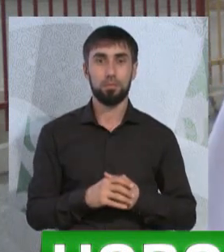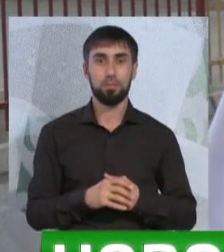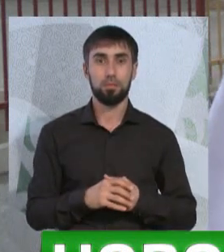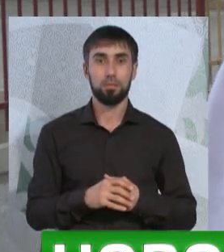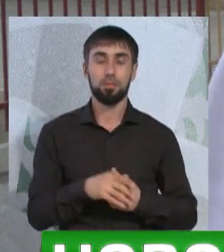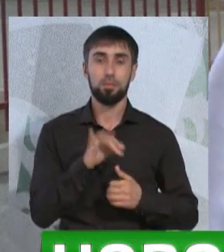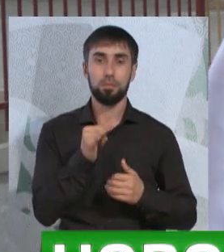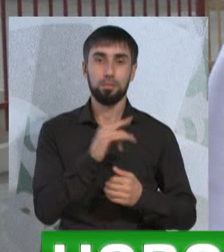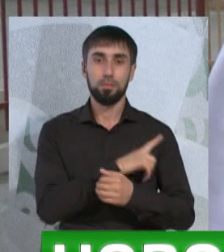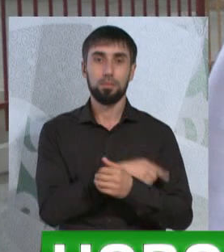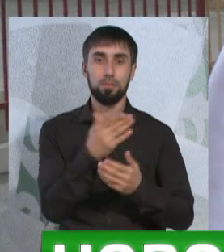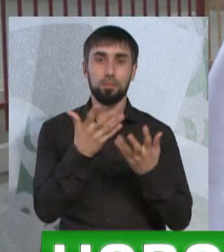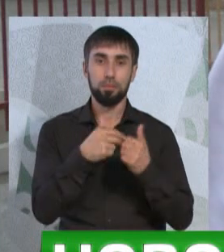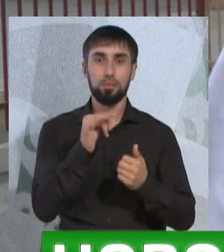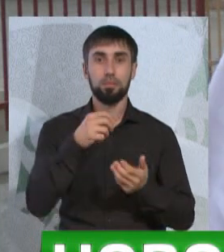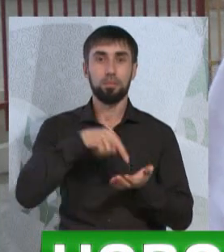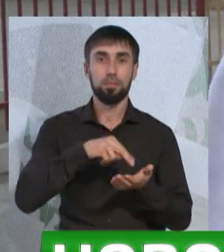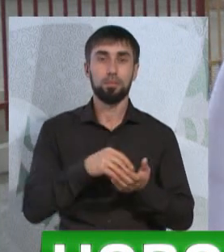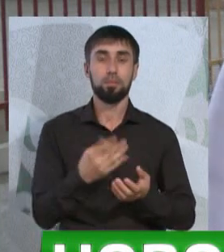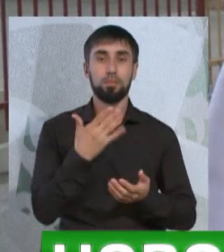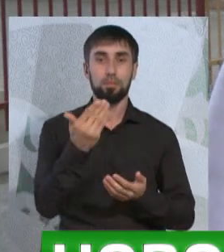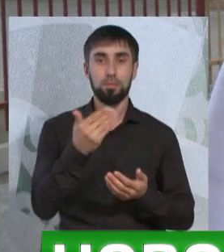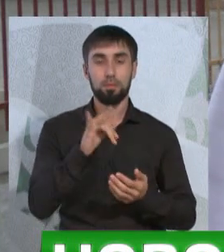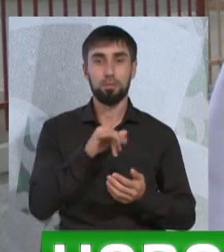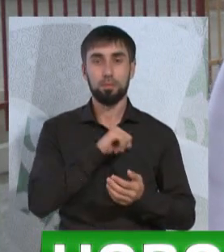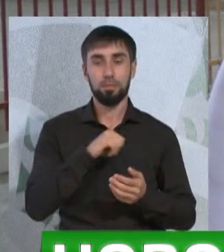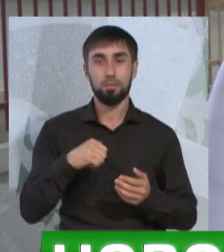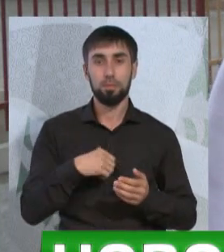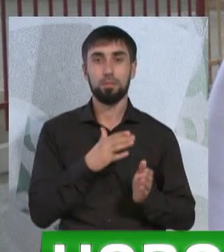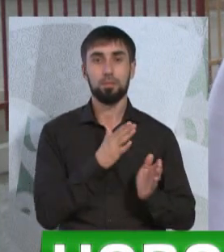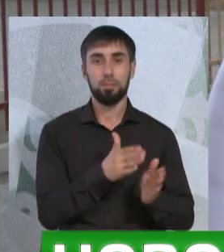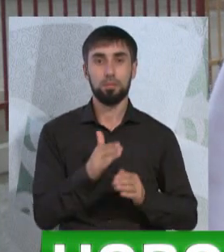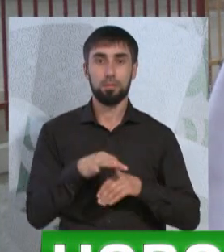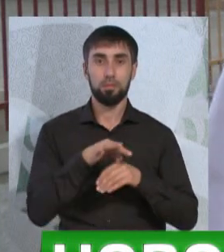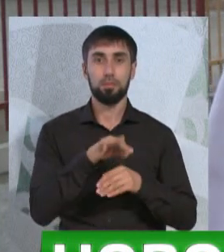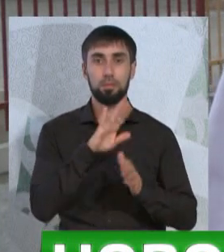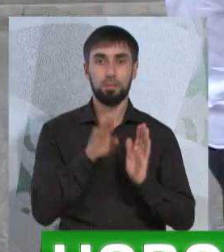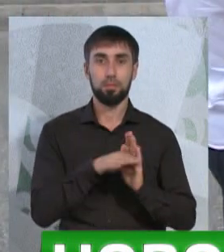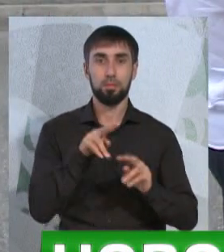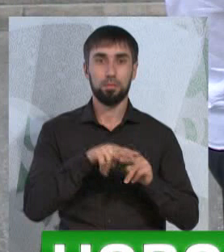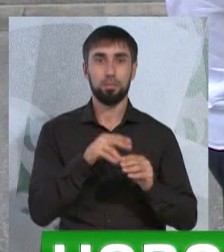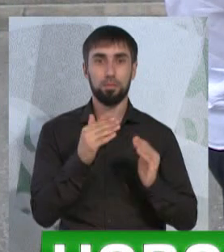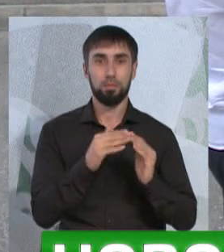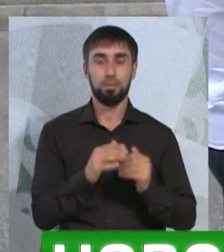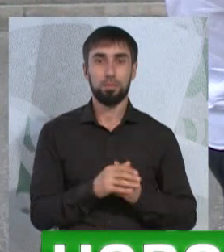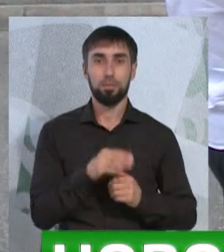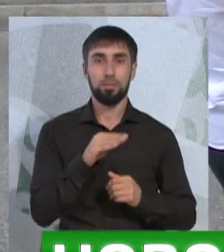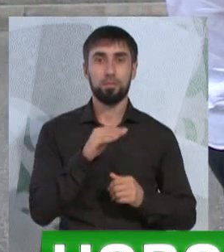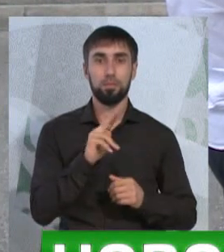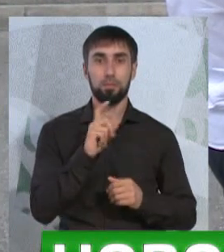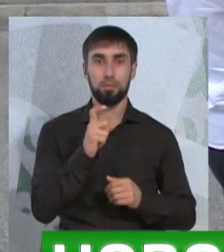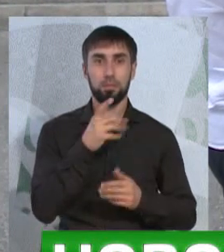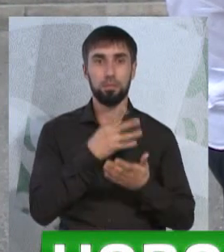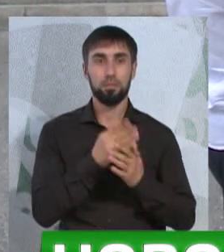свои силы, рассчитать свои средства и сами наводить порядок у себя во дворе, в доме, в подвалах и везде. А в ЖКХ Магаса, в